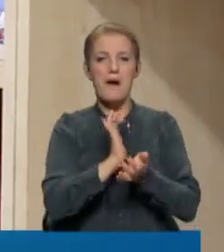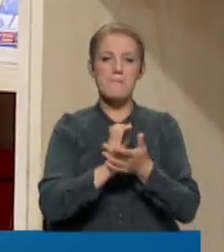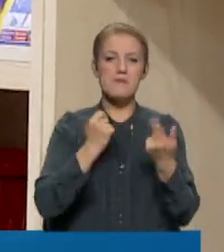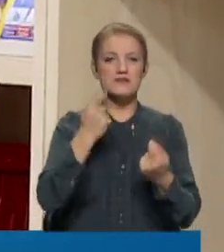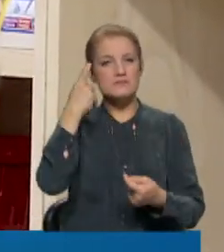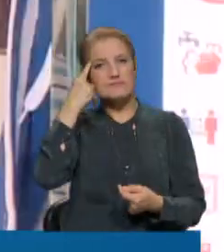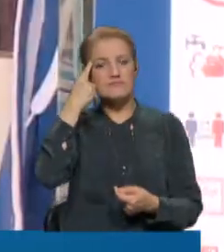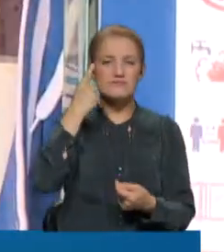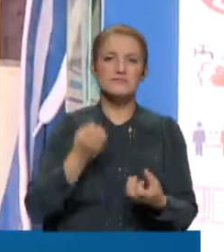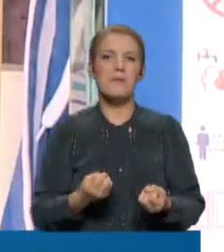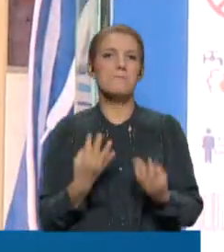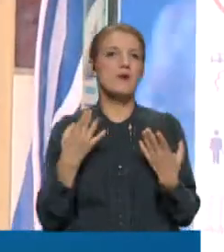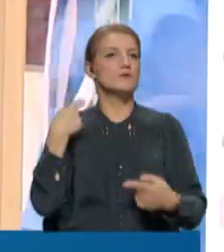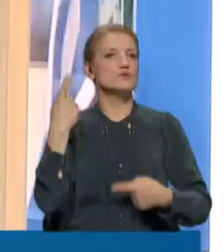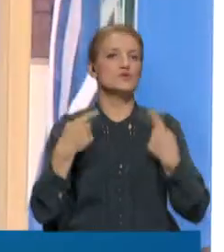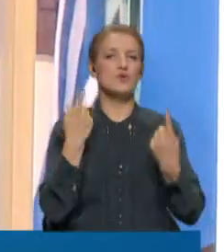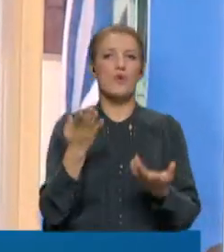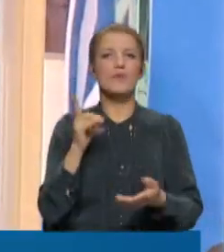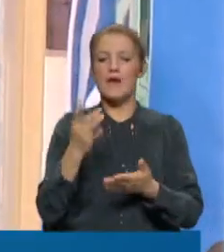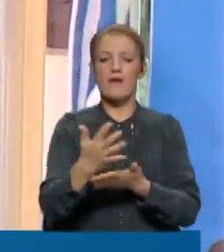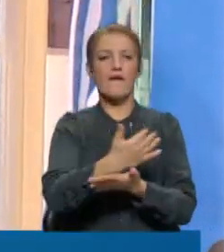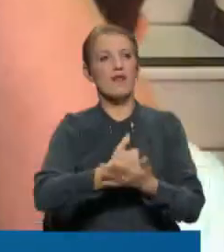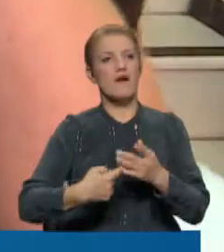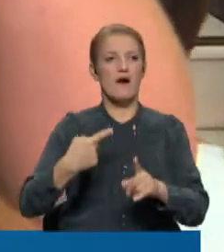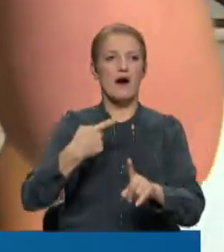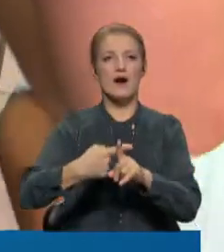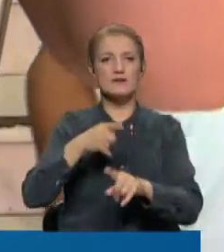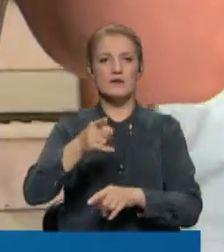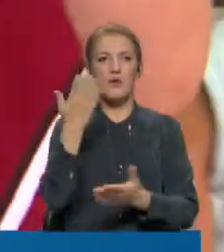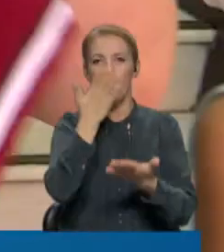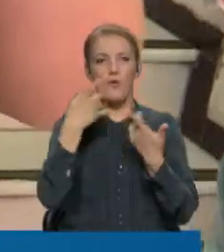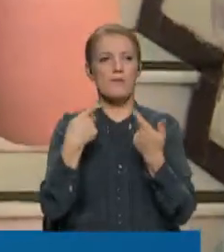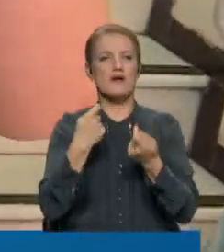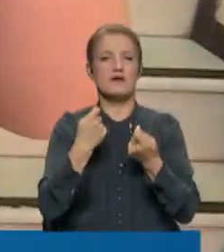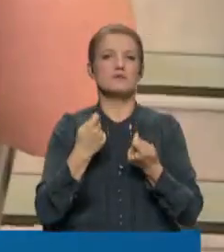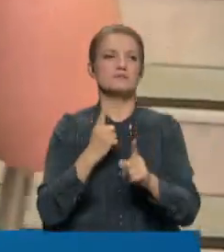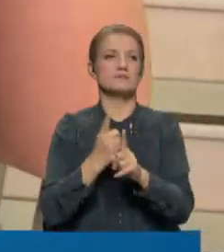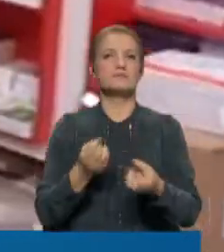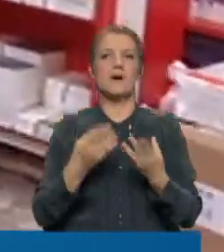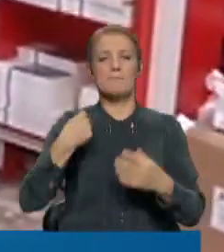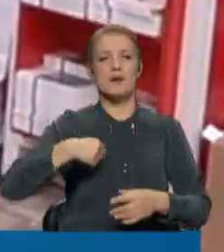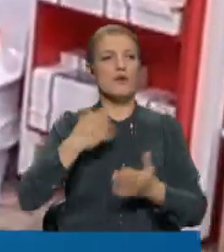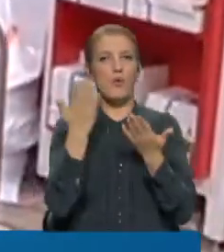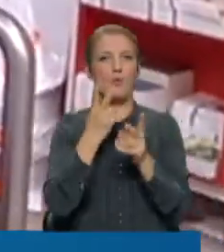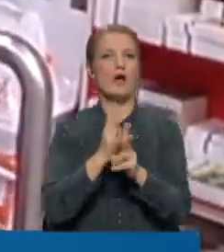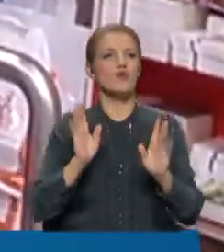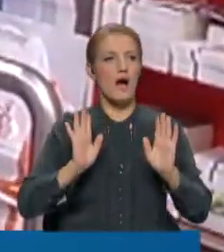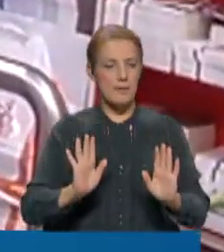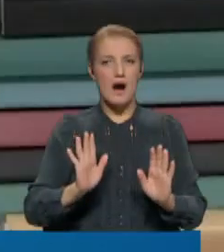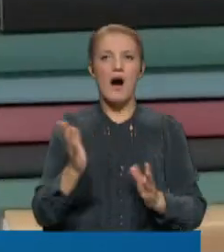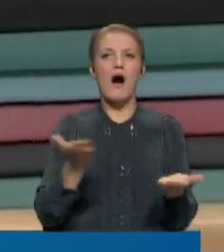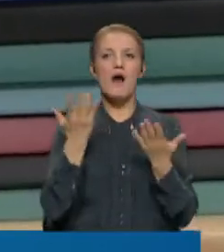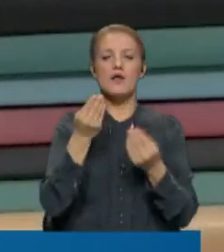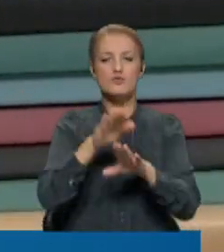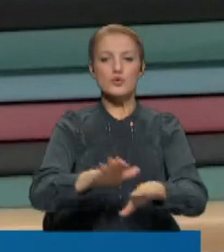masraflara nasıl yetişeceğini düşünüyor. Çünkü gelirleri artan okul masraflarını karşılayamıyor. Pazartesi okullar açılıyor ama hala